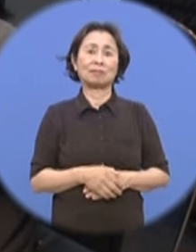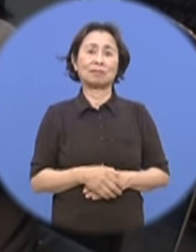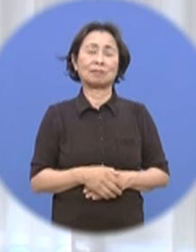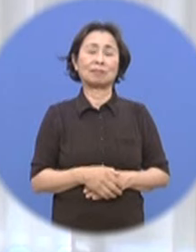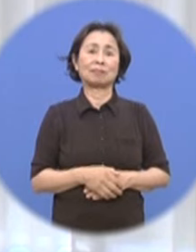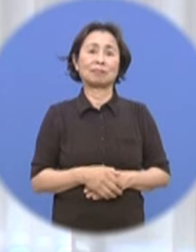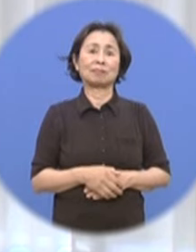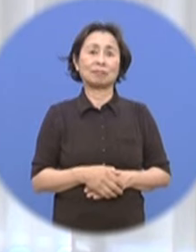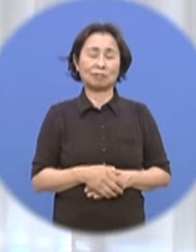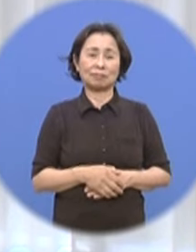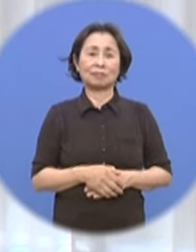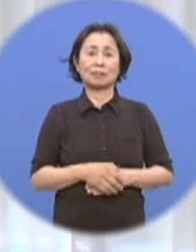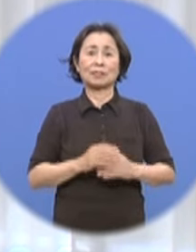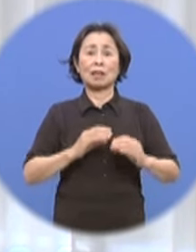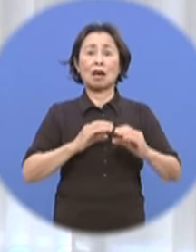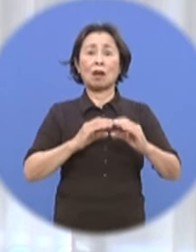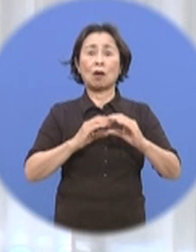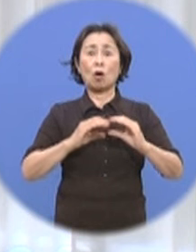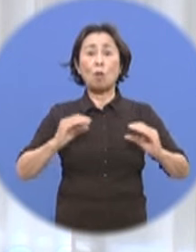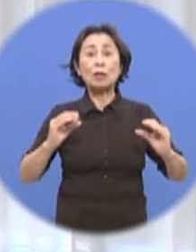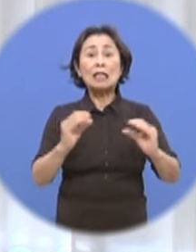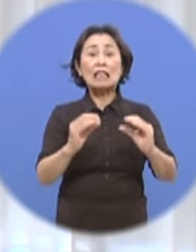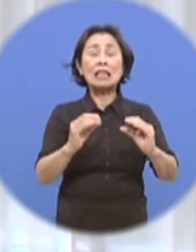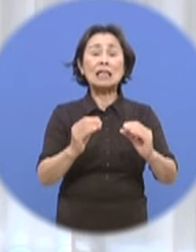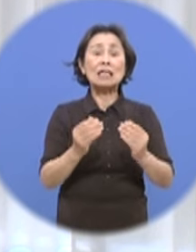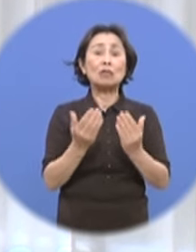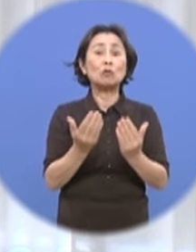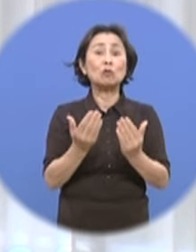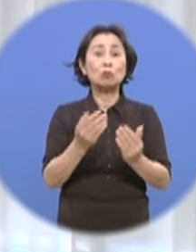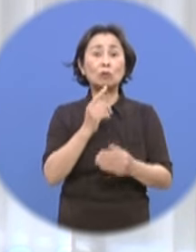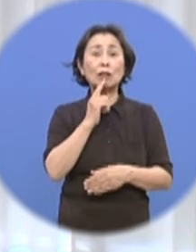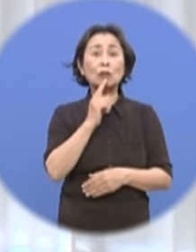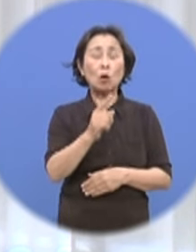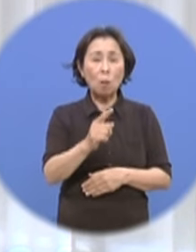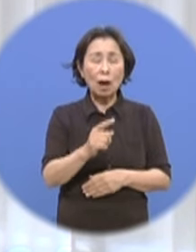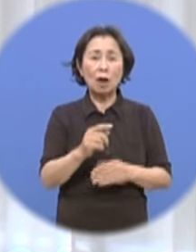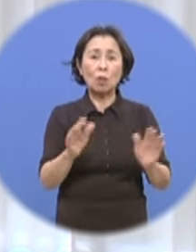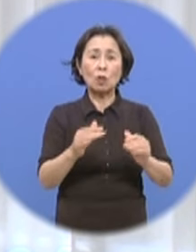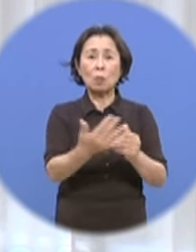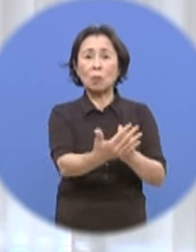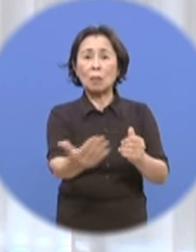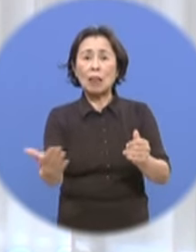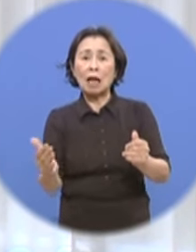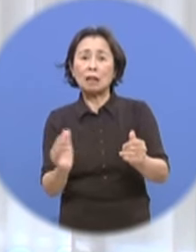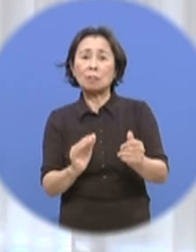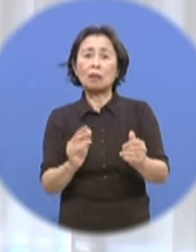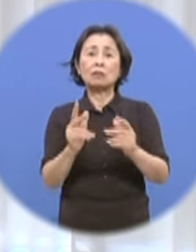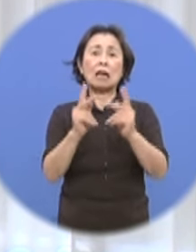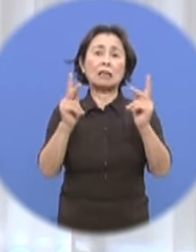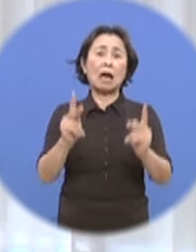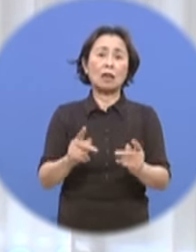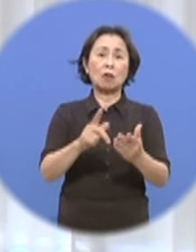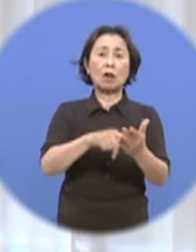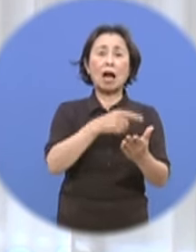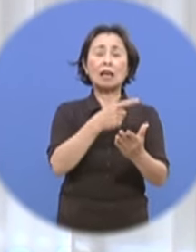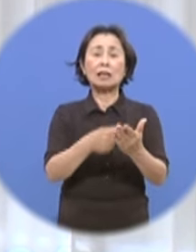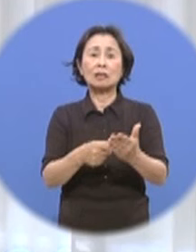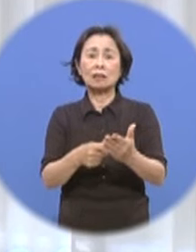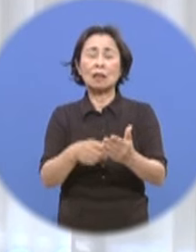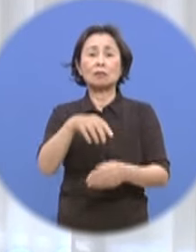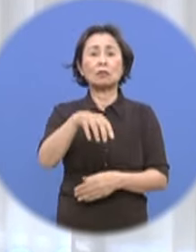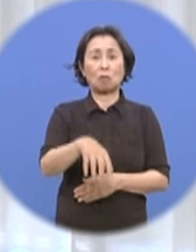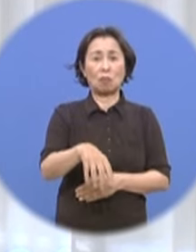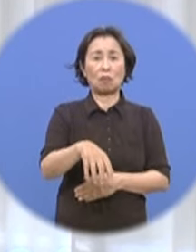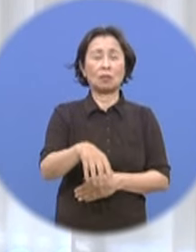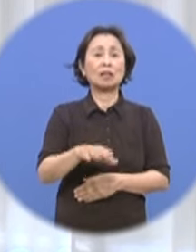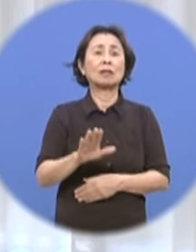たコミニティスクールというのはあの子供の取り巻く課題をえ解決していくプラットフォームと